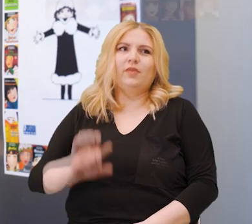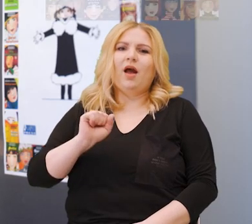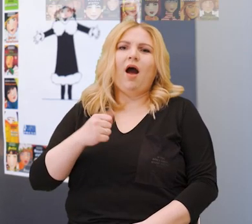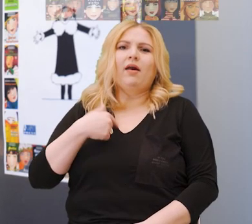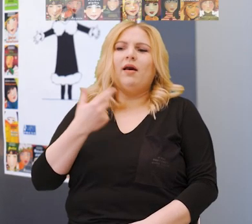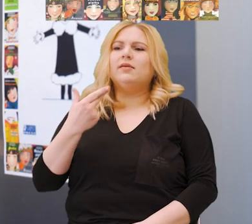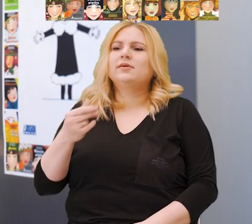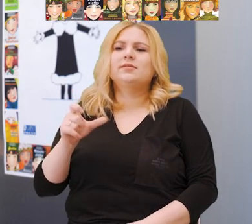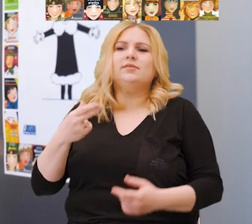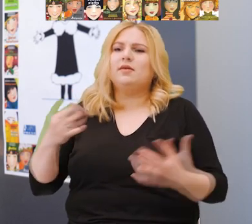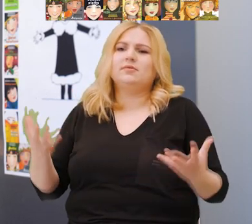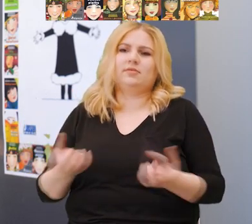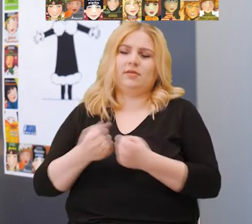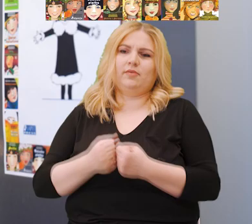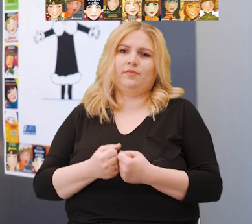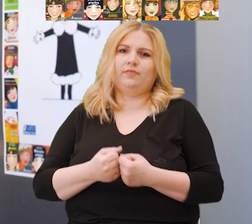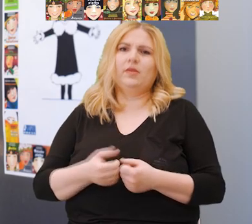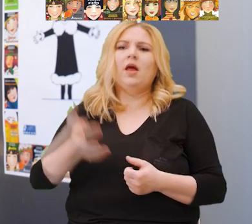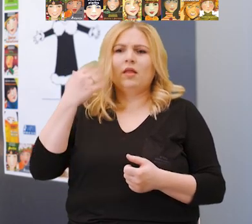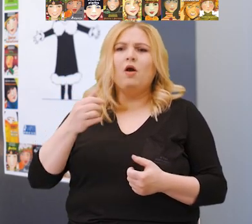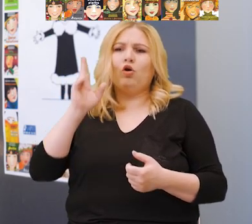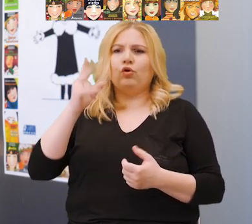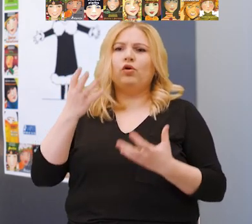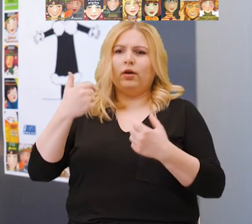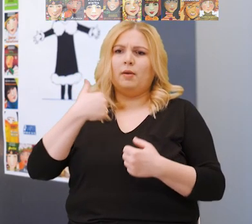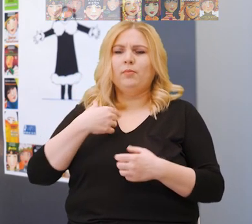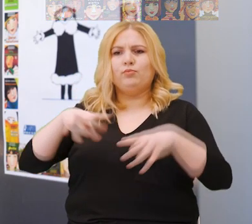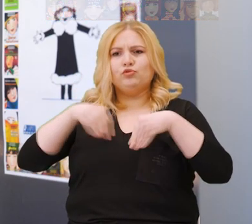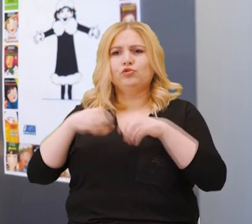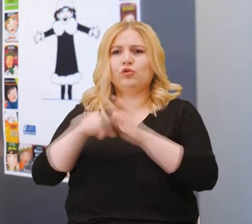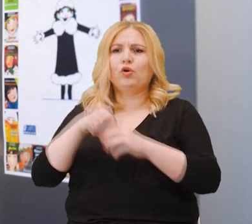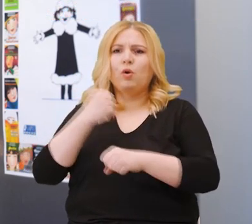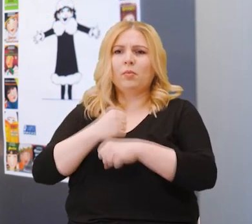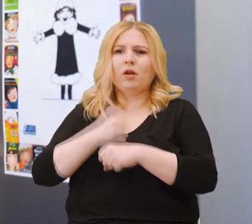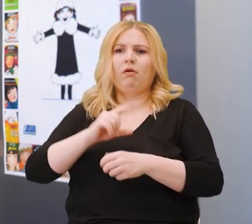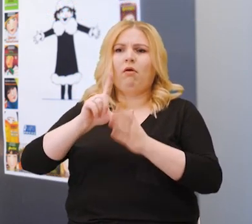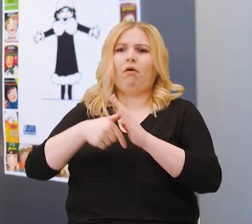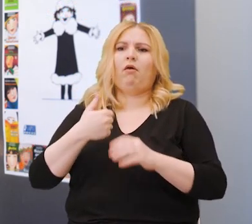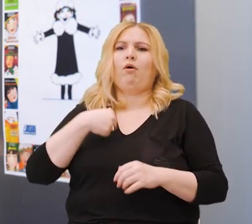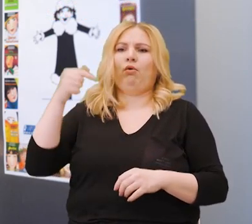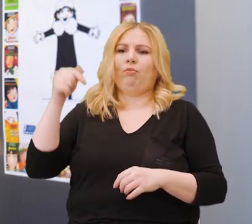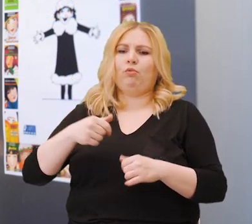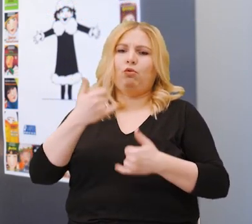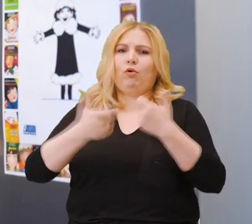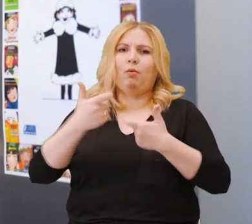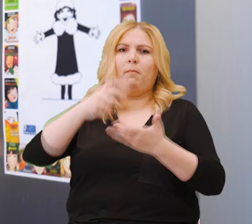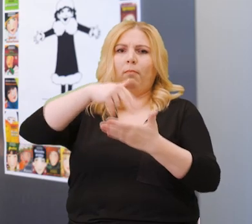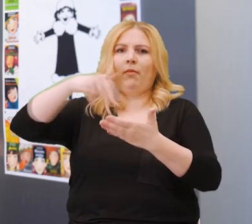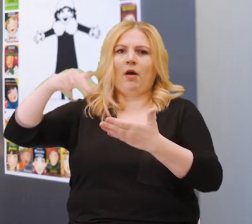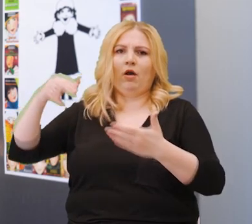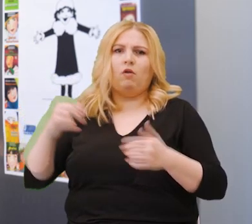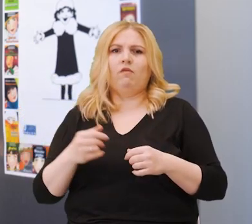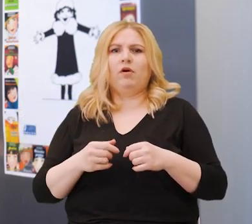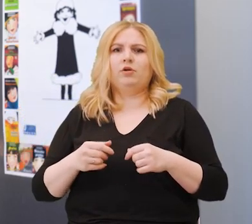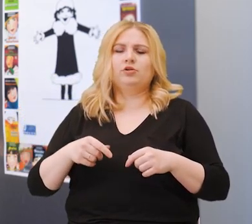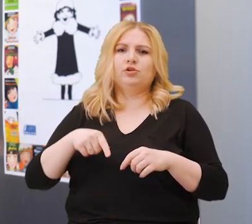A ja nic nie znalazłem. Chciał mnie zatrudnić jeden bogaty polonijny, ale chodziło o powielanie kaczora Donalda na plastikowych nocniczkach.